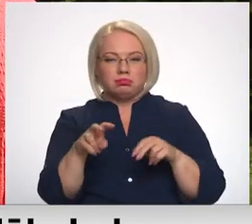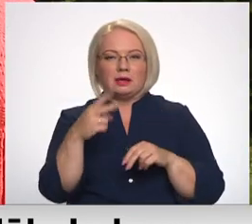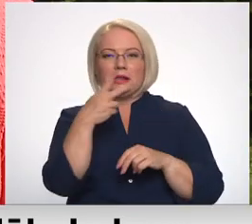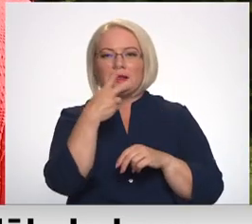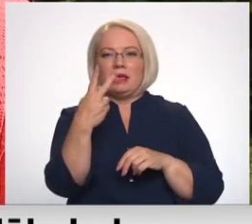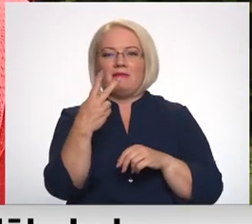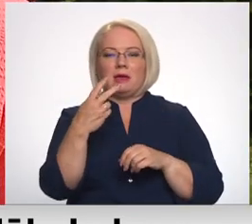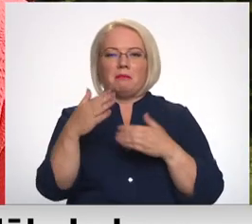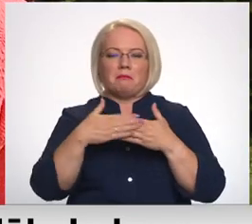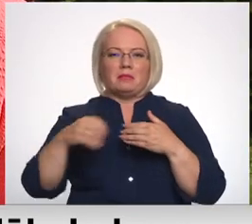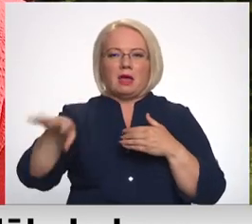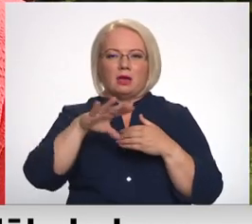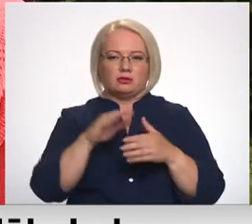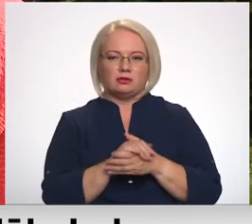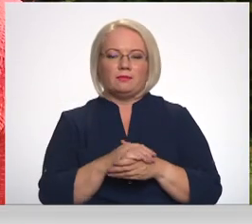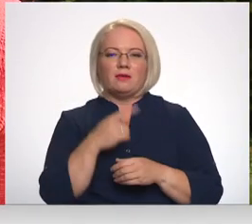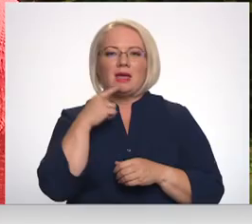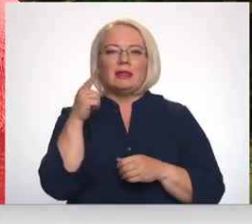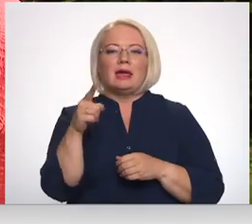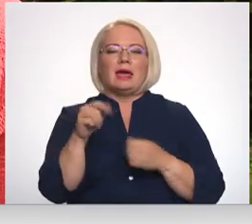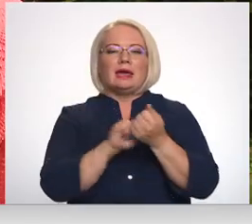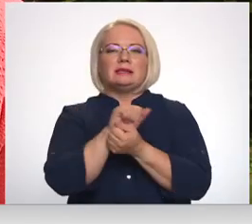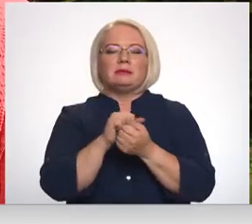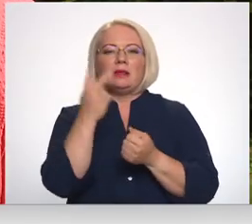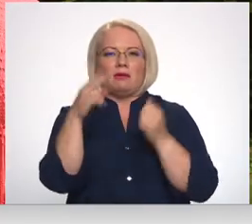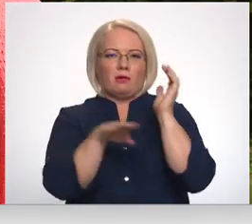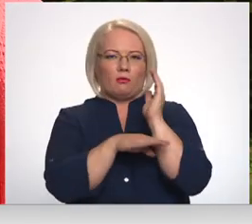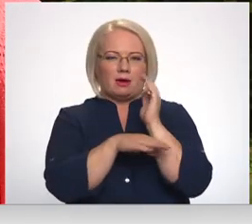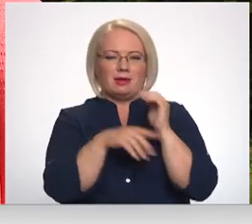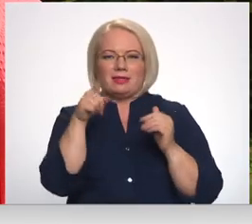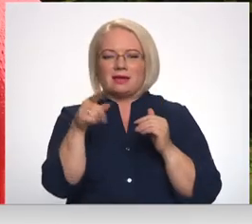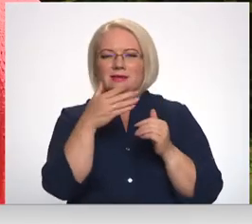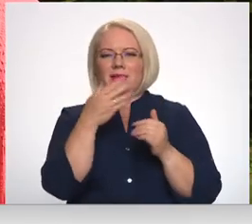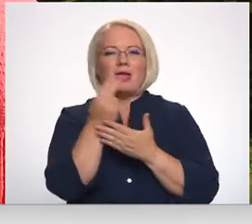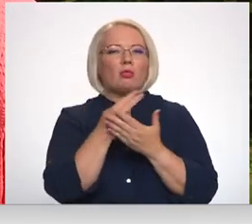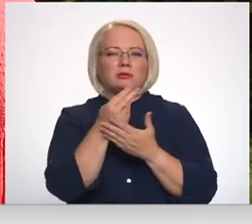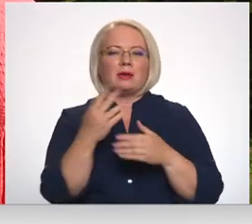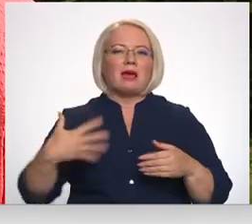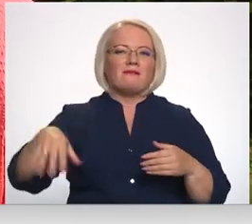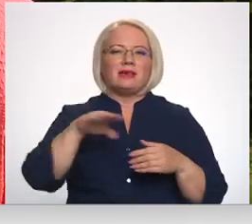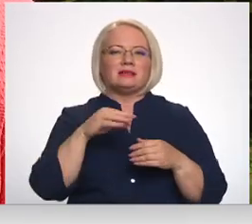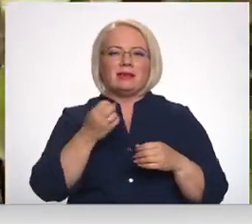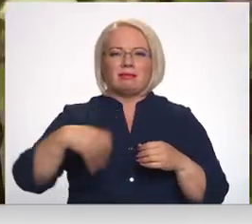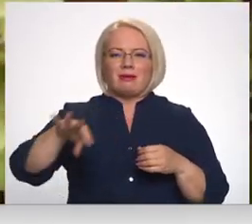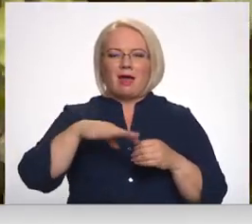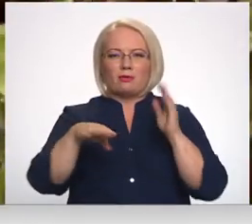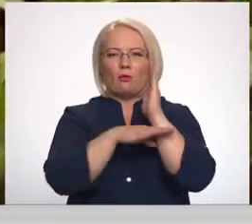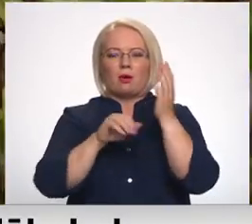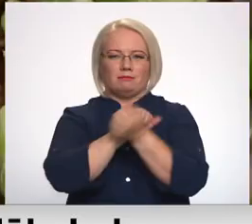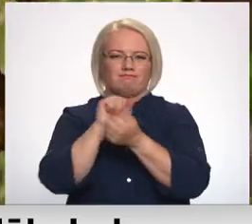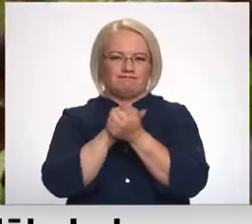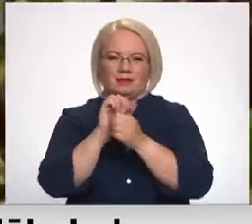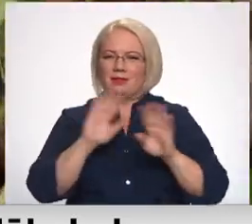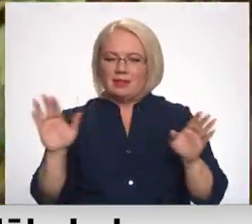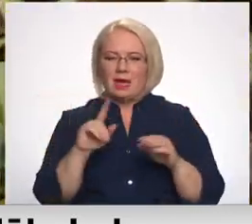Iezīmē iznīcināmos kokus. Tas nenozīmē, ka pilnīgi visi koki saimniecībā tiks iznīcināti. Tiek